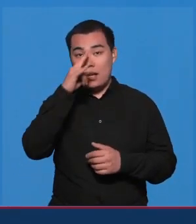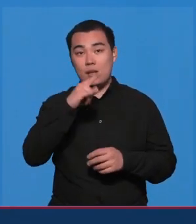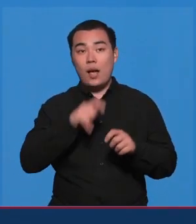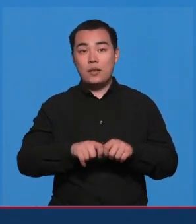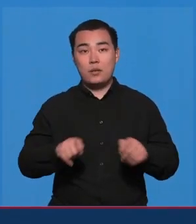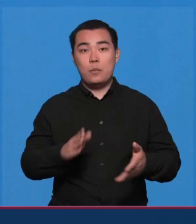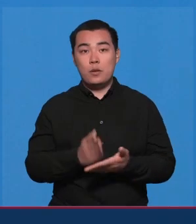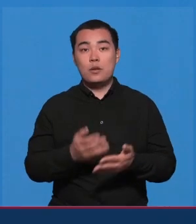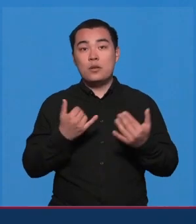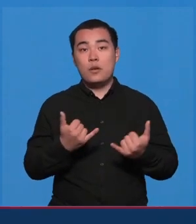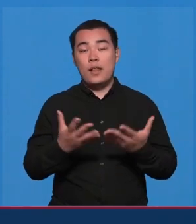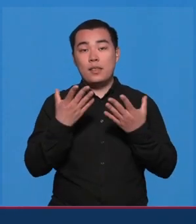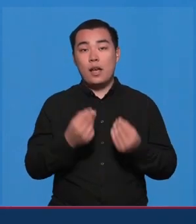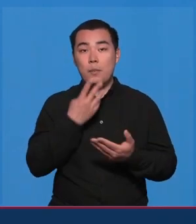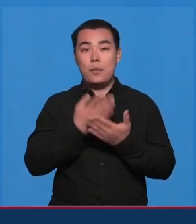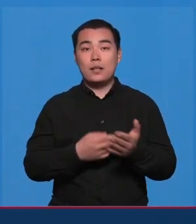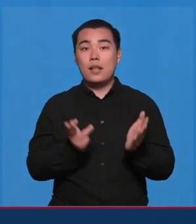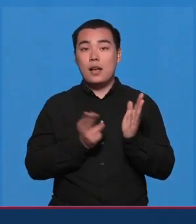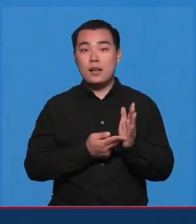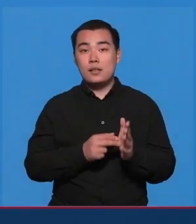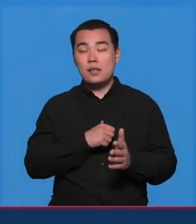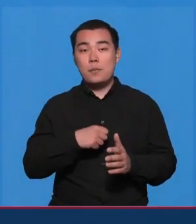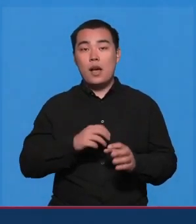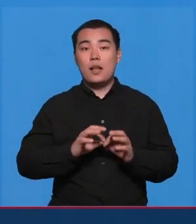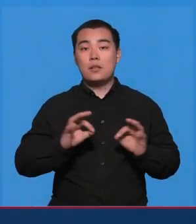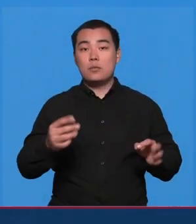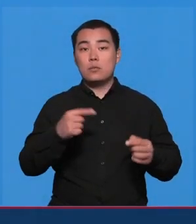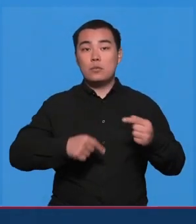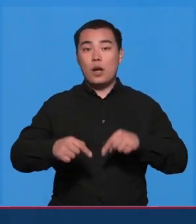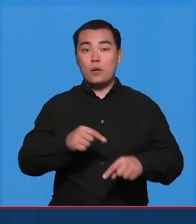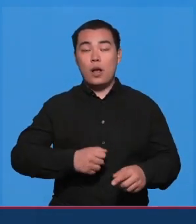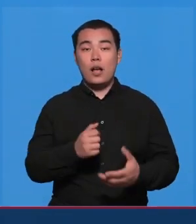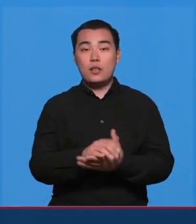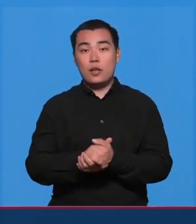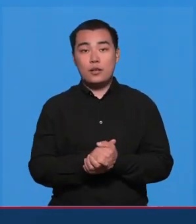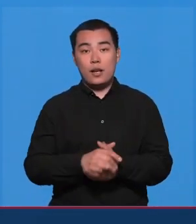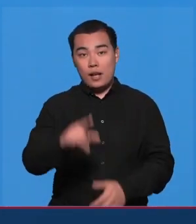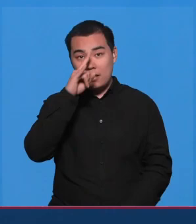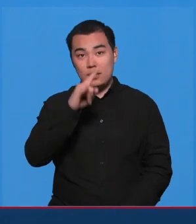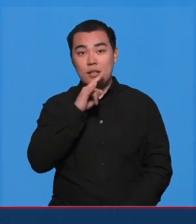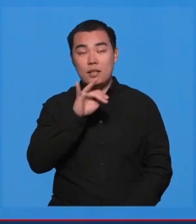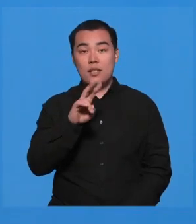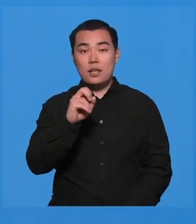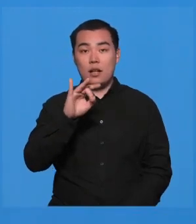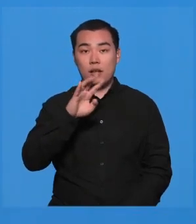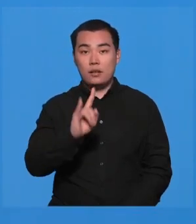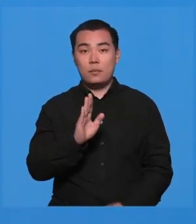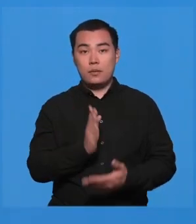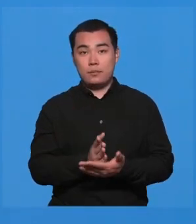Казахстана. Сегодняшнее мероприятие является доказательством прекрасных двухсторонних отношений между Казахстаном и Нидерландами.